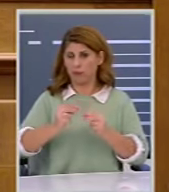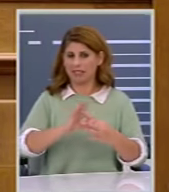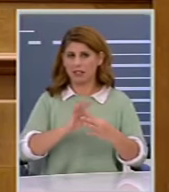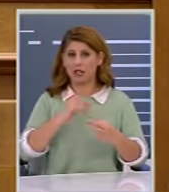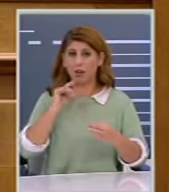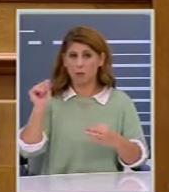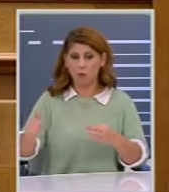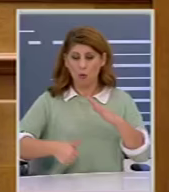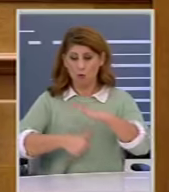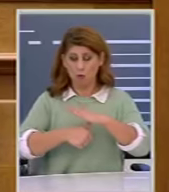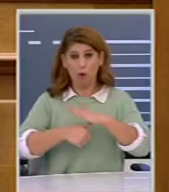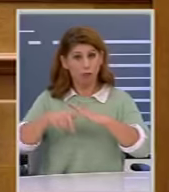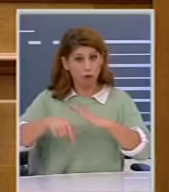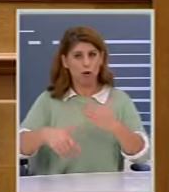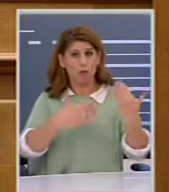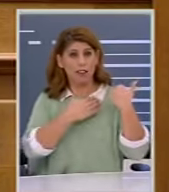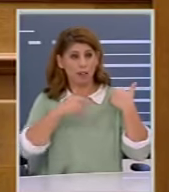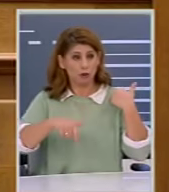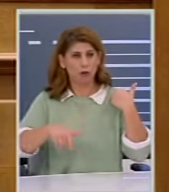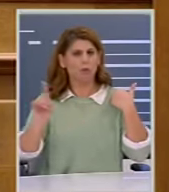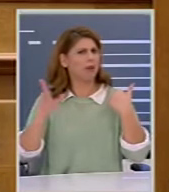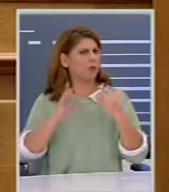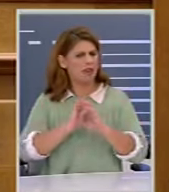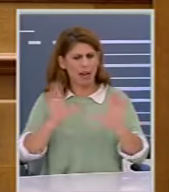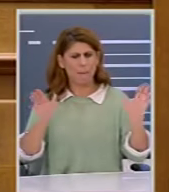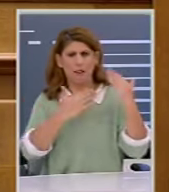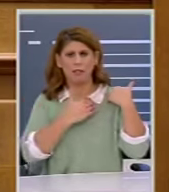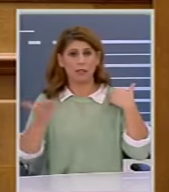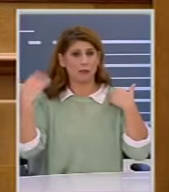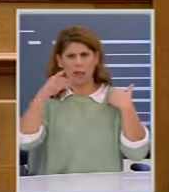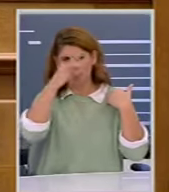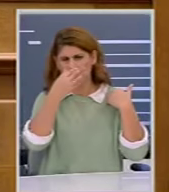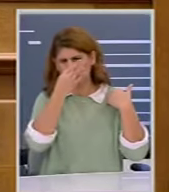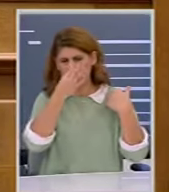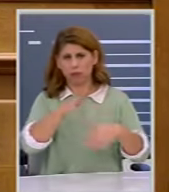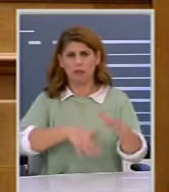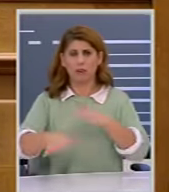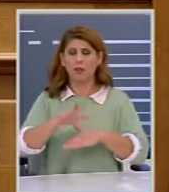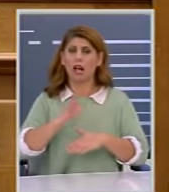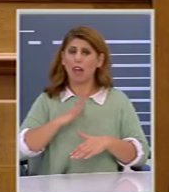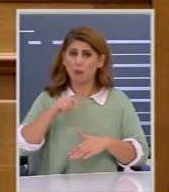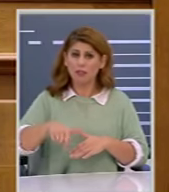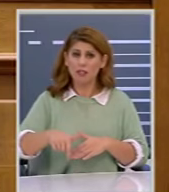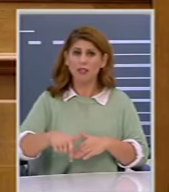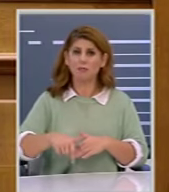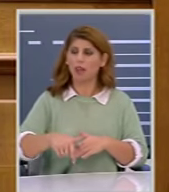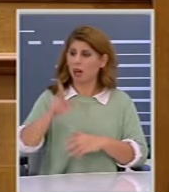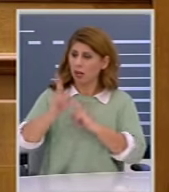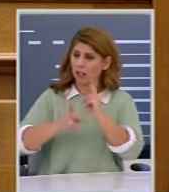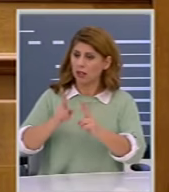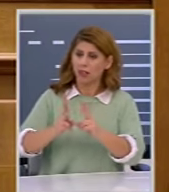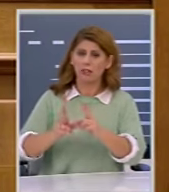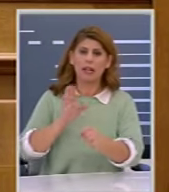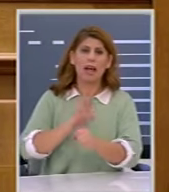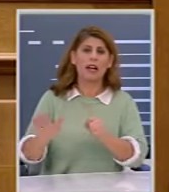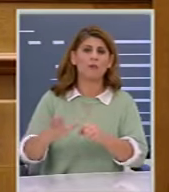οι ίδιοι πρόεδροι τώρα, οι οποίοι ανέλαβαν τώρα που δεν έχουν καμία ευθύνη της παλιάς διαφθοράς, οι άνθρωποι αυτοί με αγκαλούνται να καλύψουν αμαρτίες